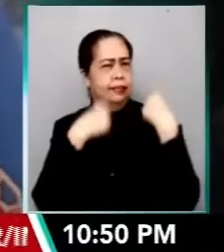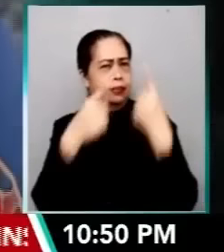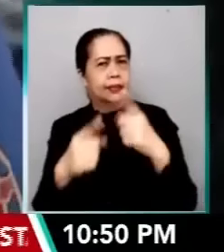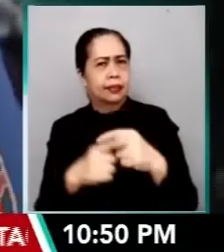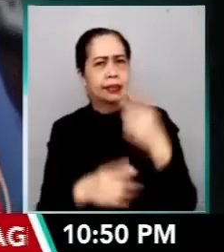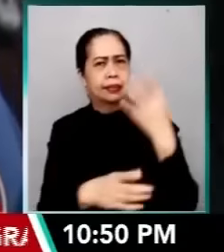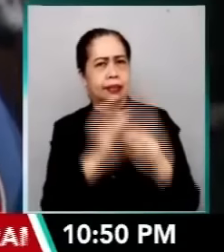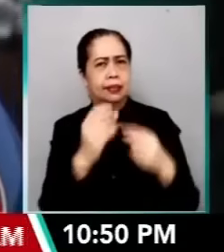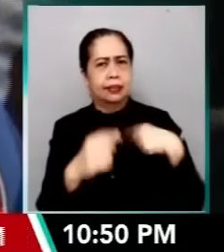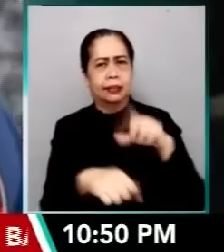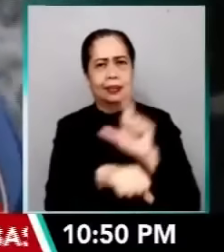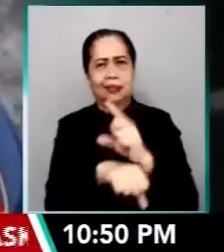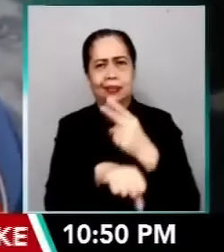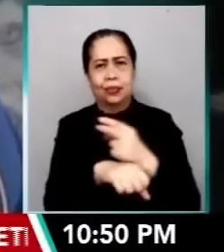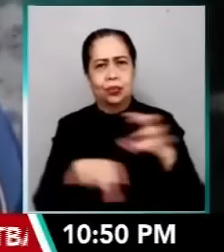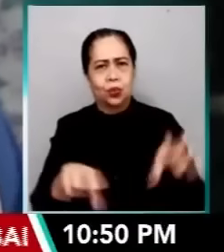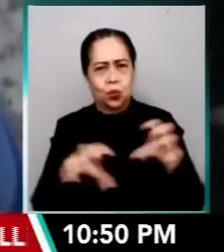kabuhayan.